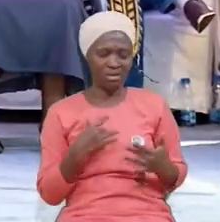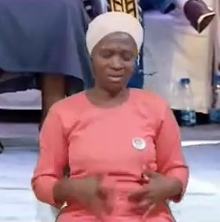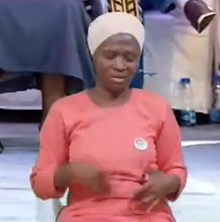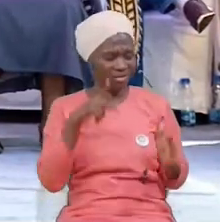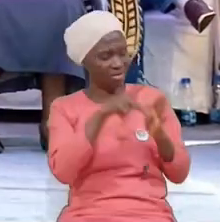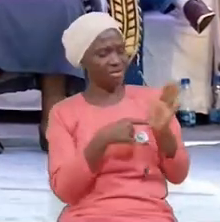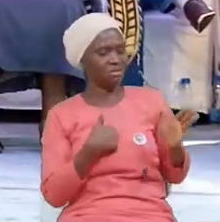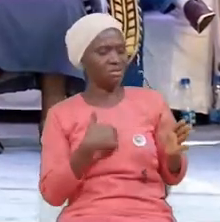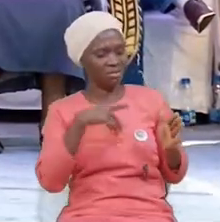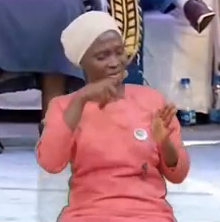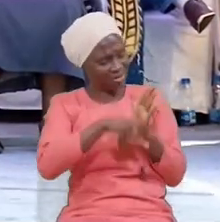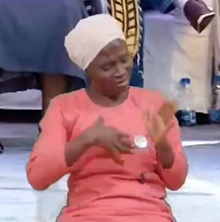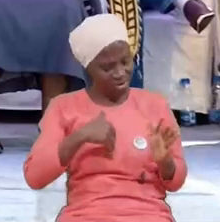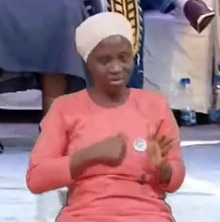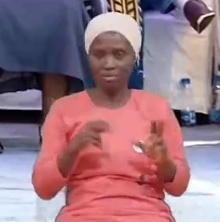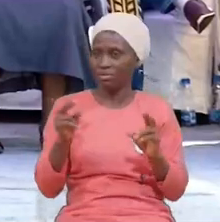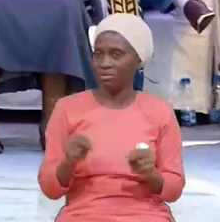Ce sont les faibles qui le font.